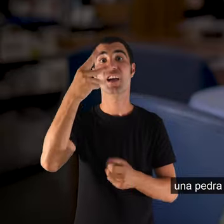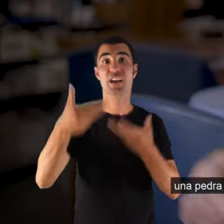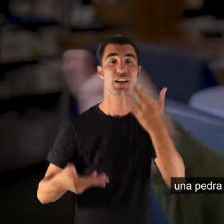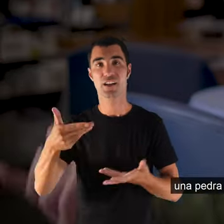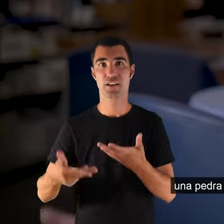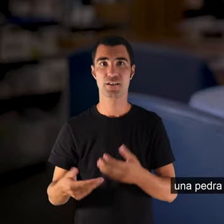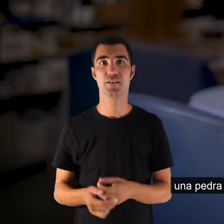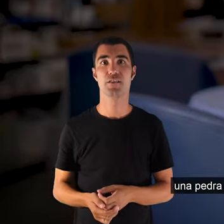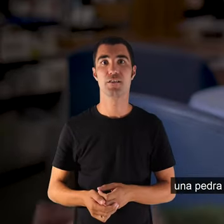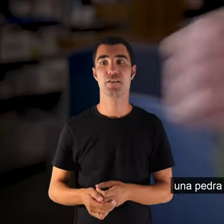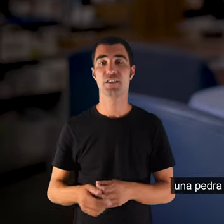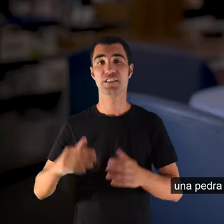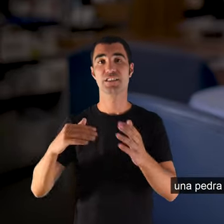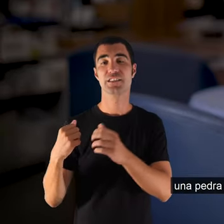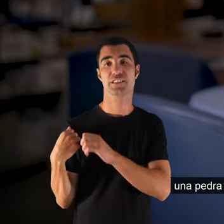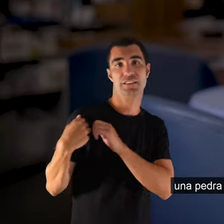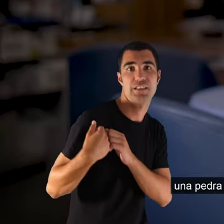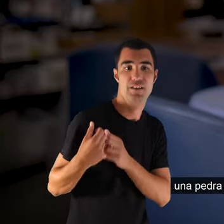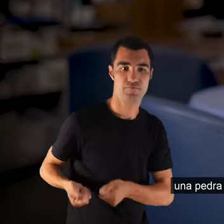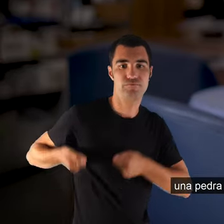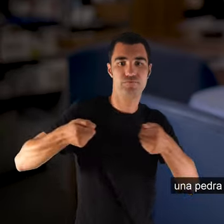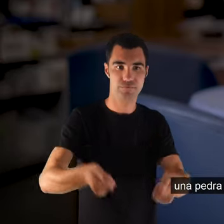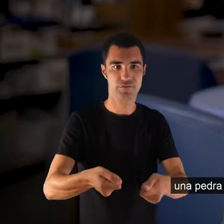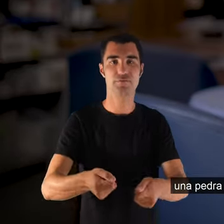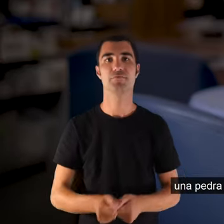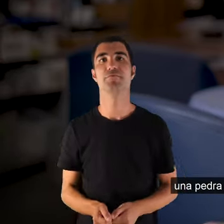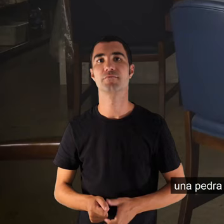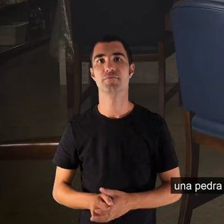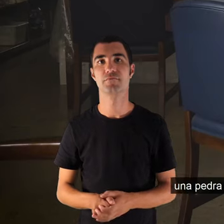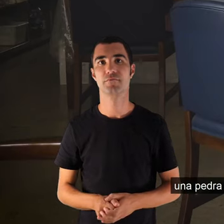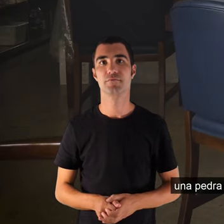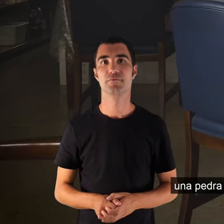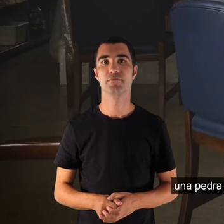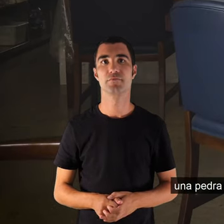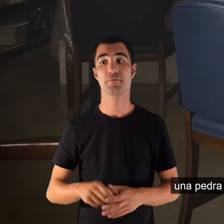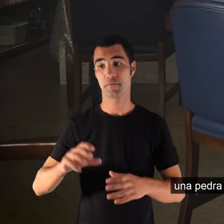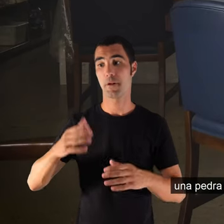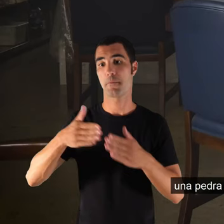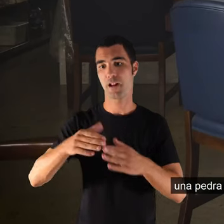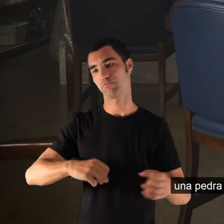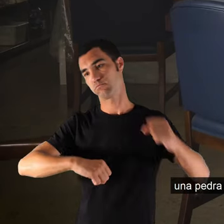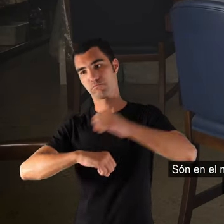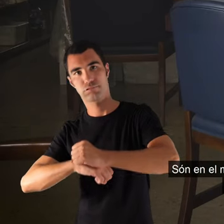perquè tiràvem un sac i carregàvem un penyal per asseure la barca.